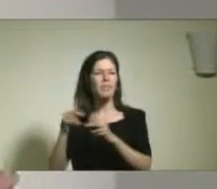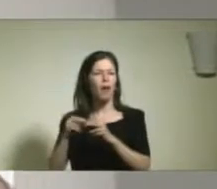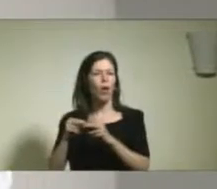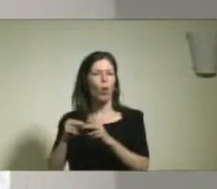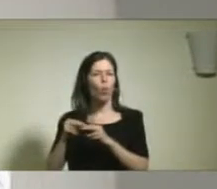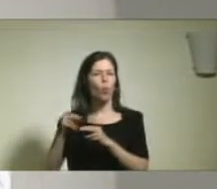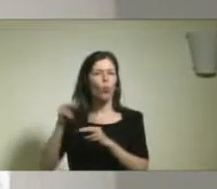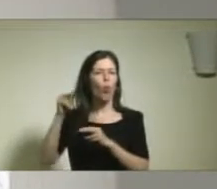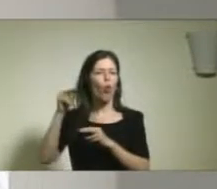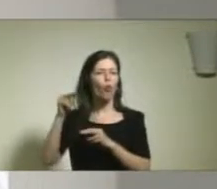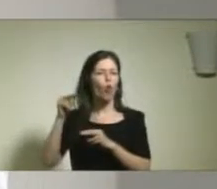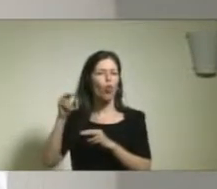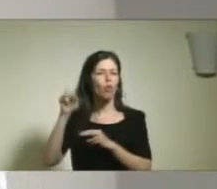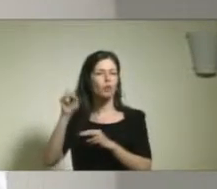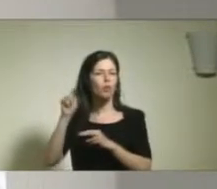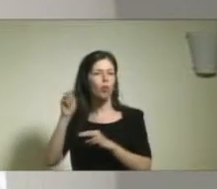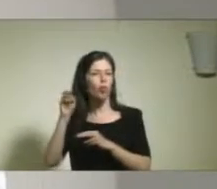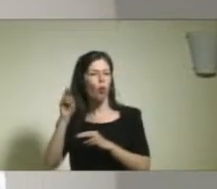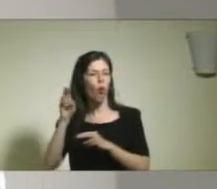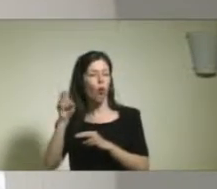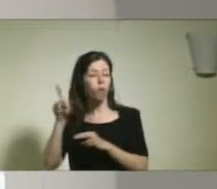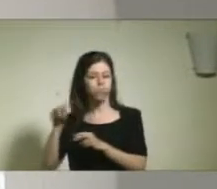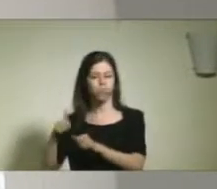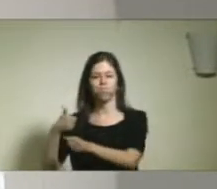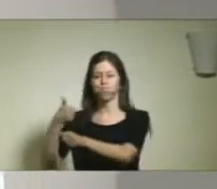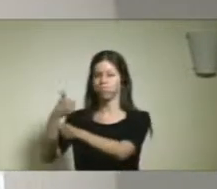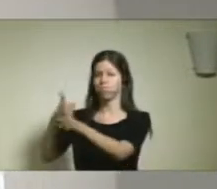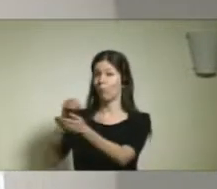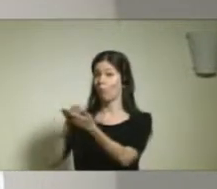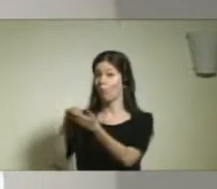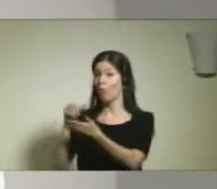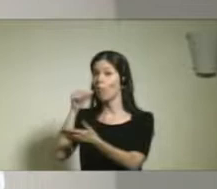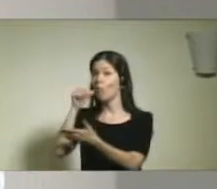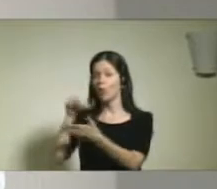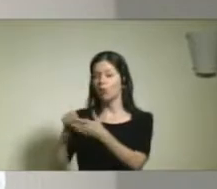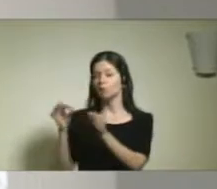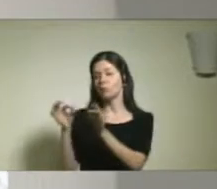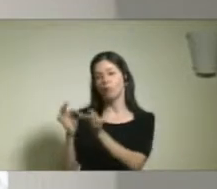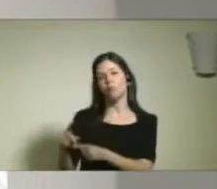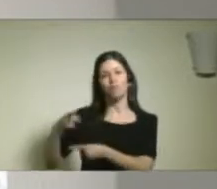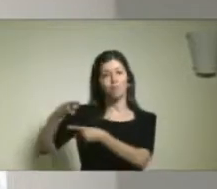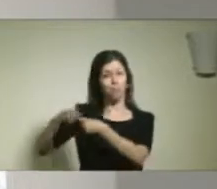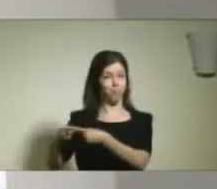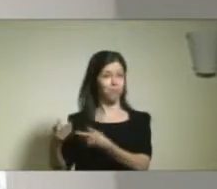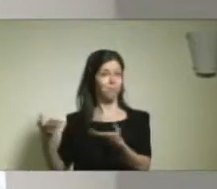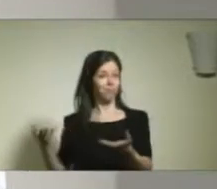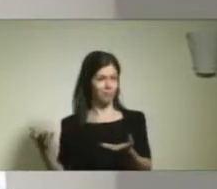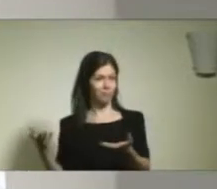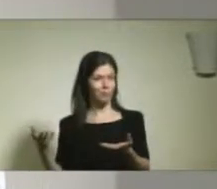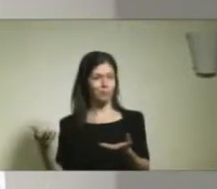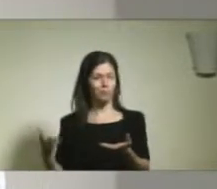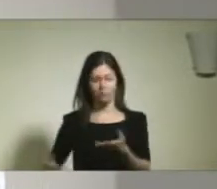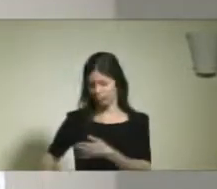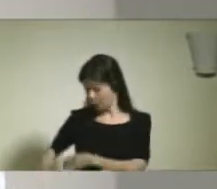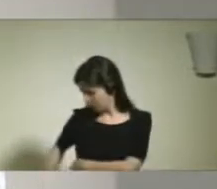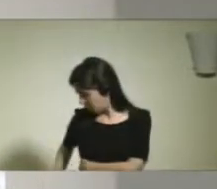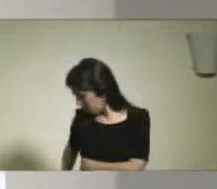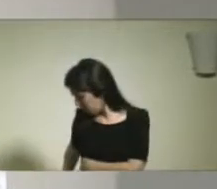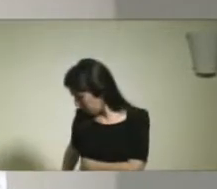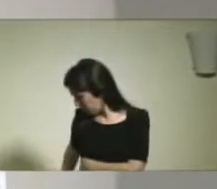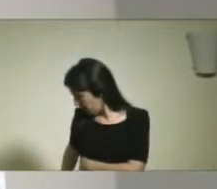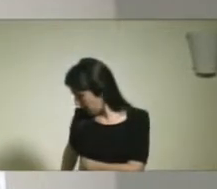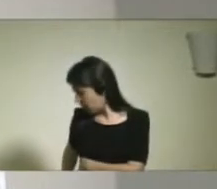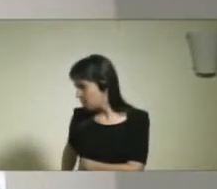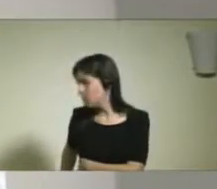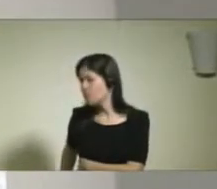Premières Nations, qu'on installerait le bureau de poste et puis on partagerait le coût une fois de plus. Sauf que le scénario différait dans